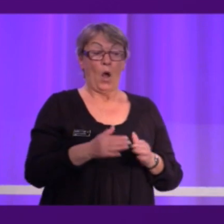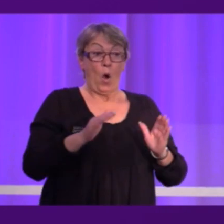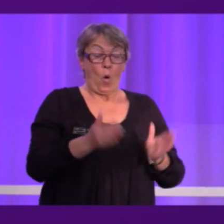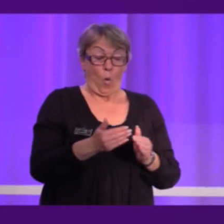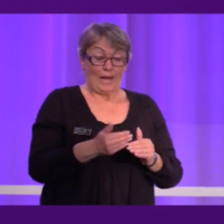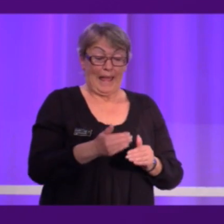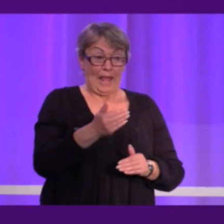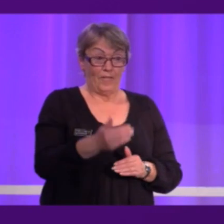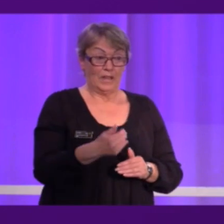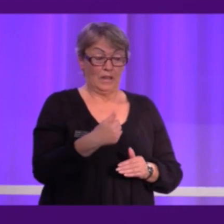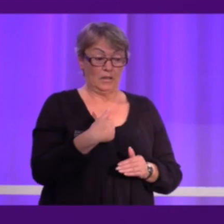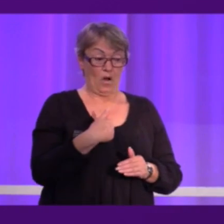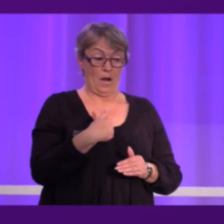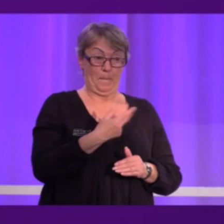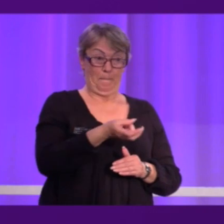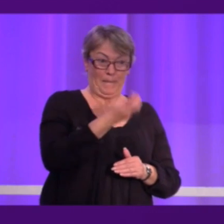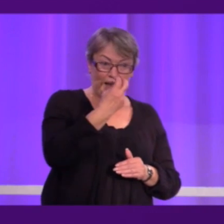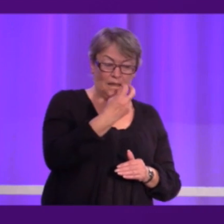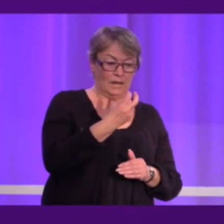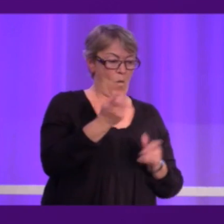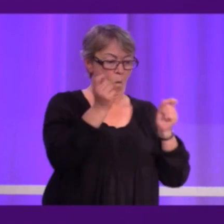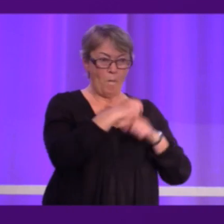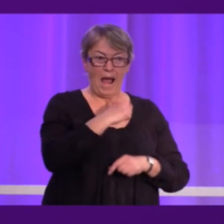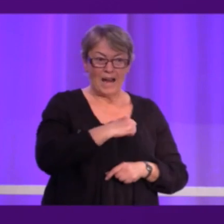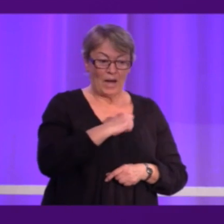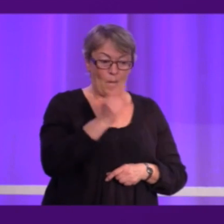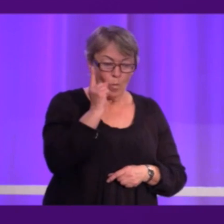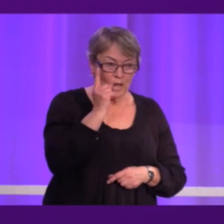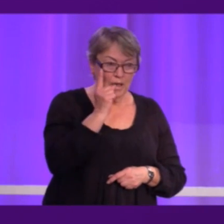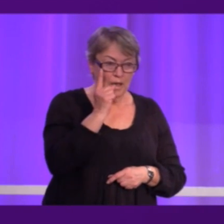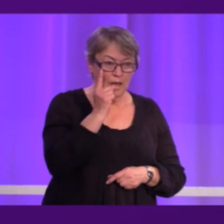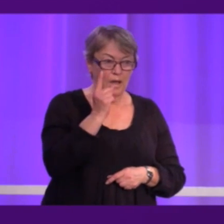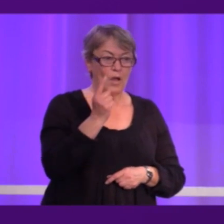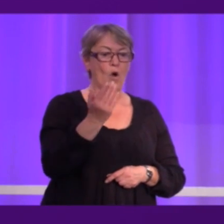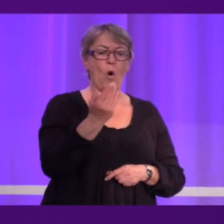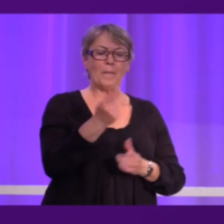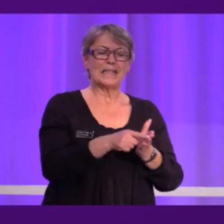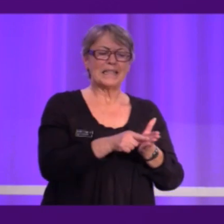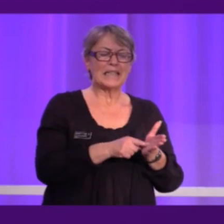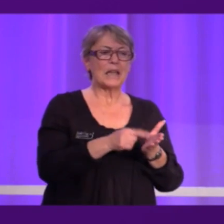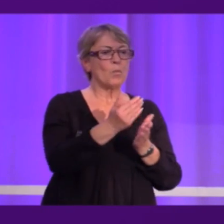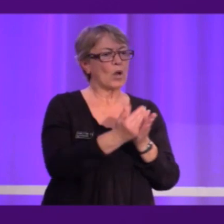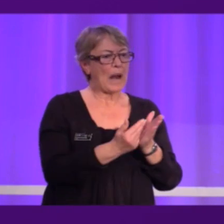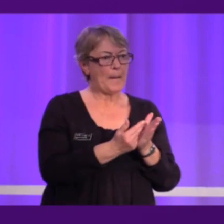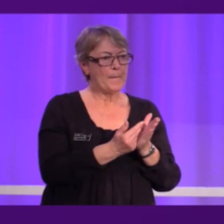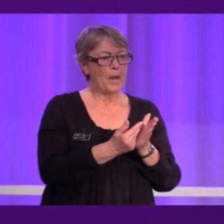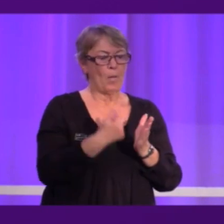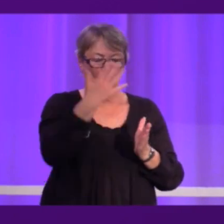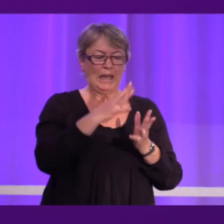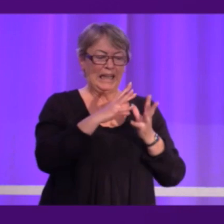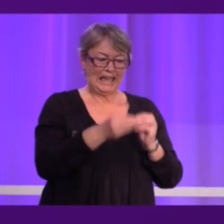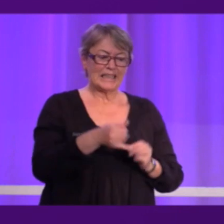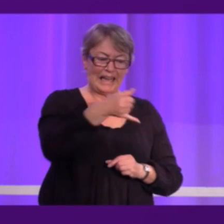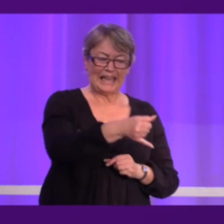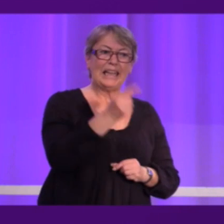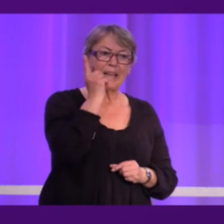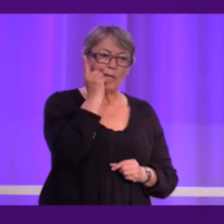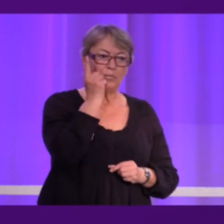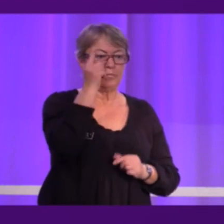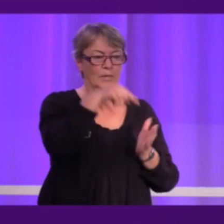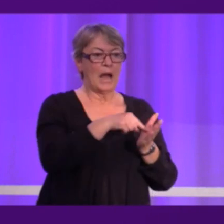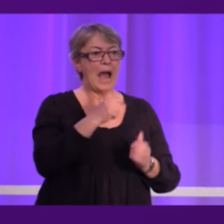att jag hade blivit blind och inte längre kunde använda mobilen så kom ett särskilt program som man skulle kunna installera i telefonen för